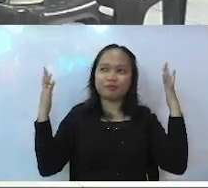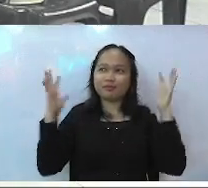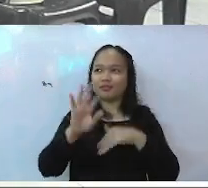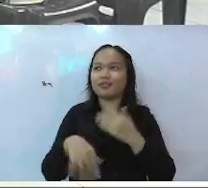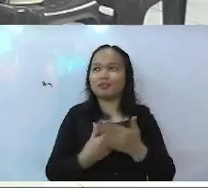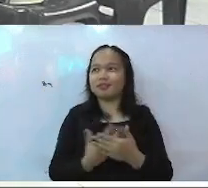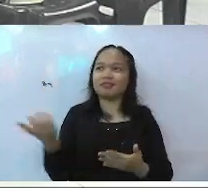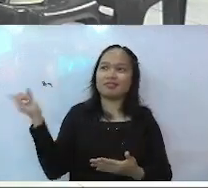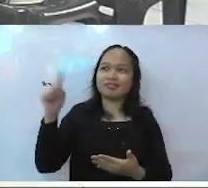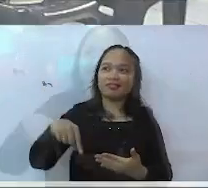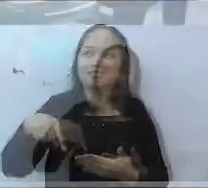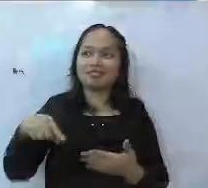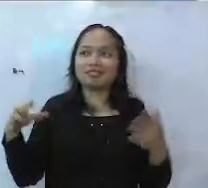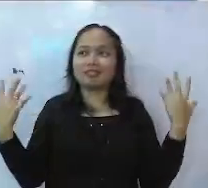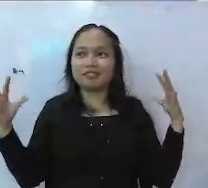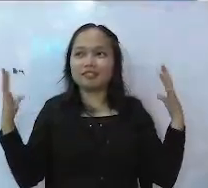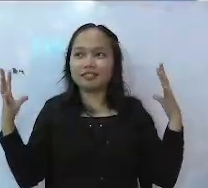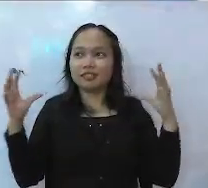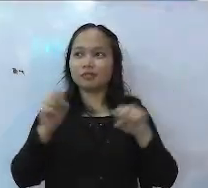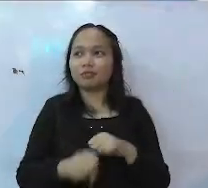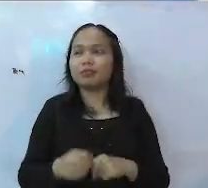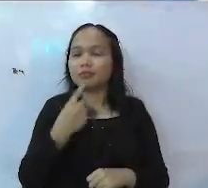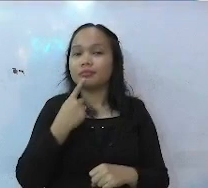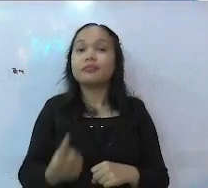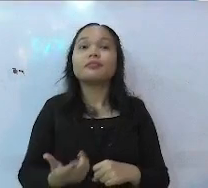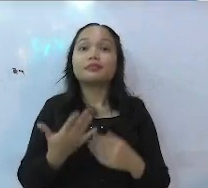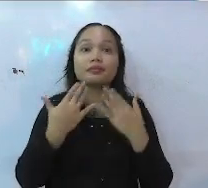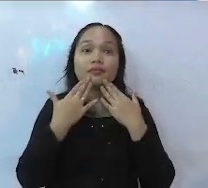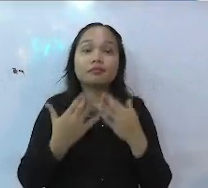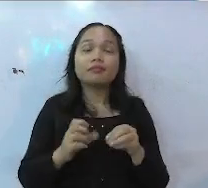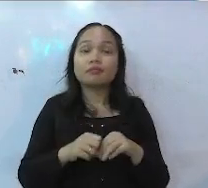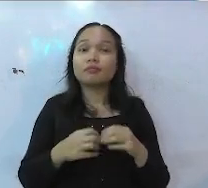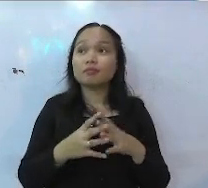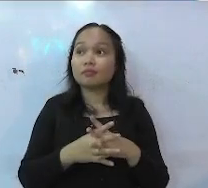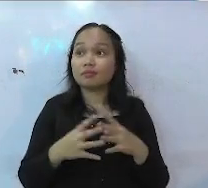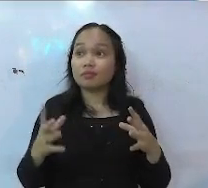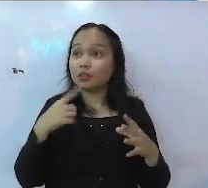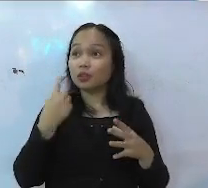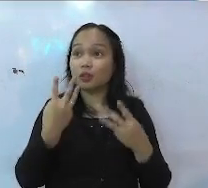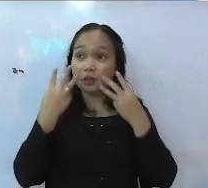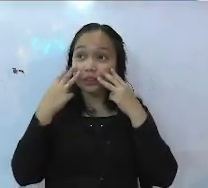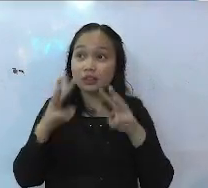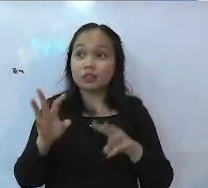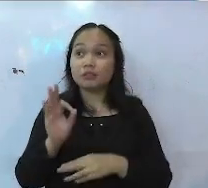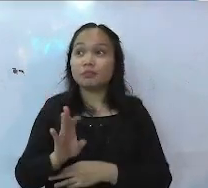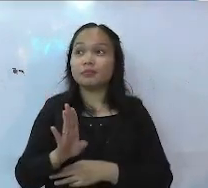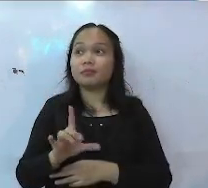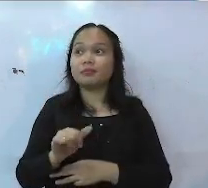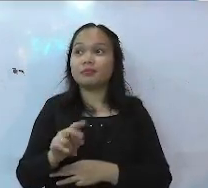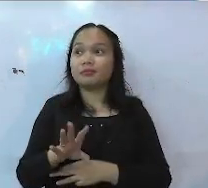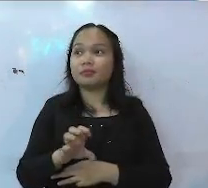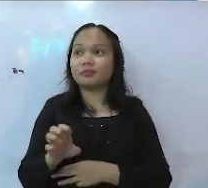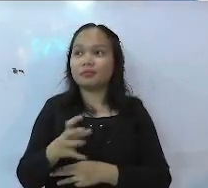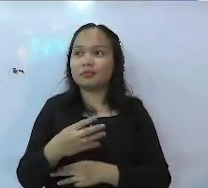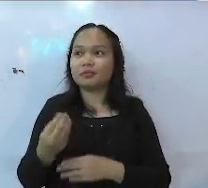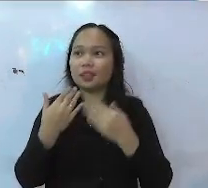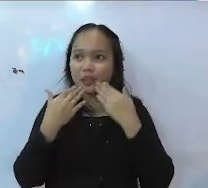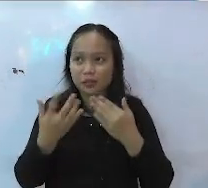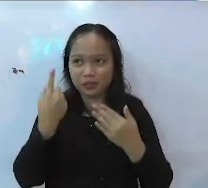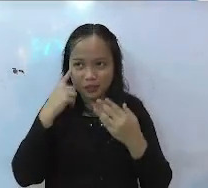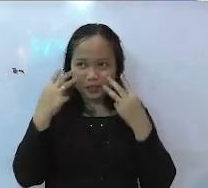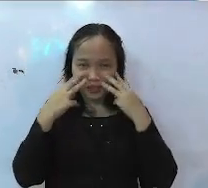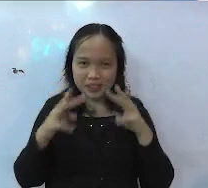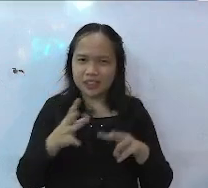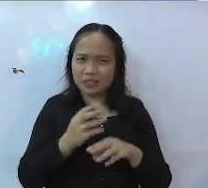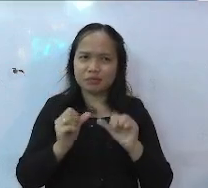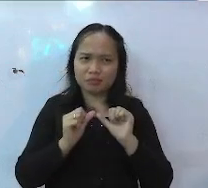y amen and of course Maraming salamat sa lahat ng sumbay po Sain sa Facebook live again thank you for tuning in and keep